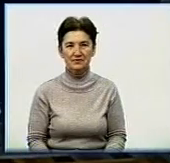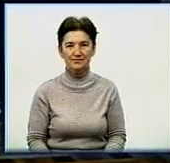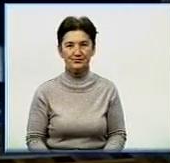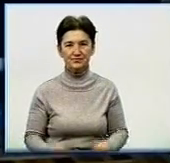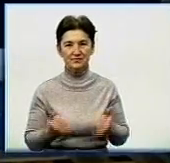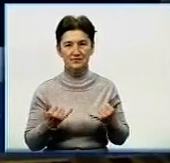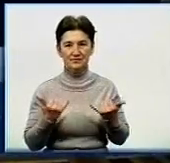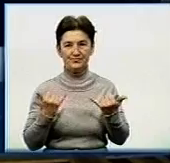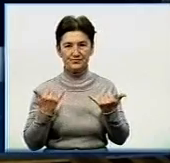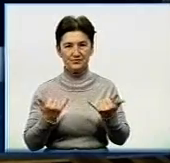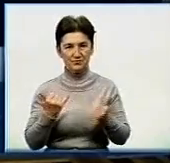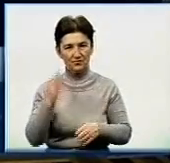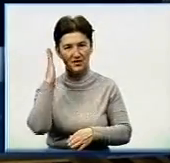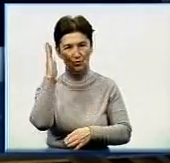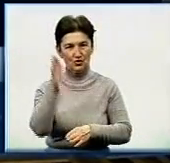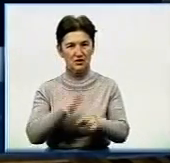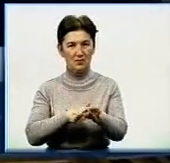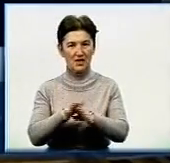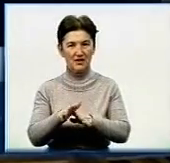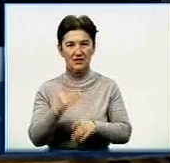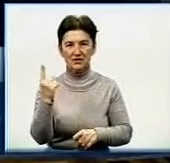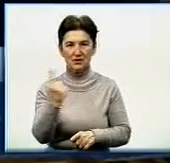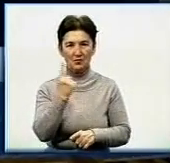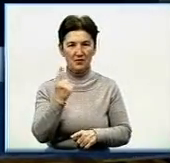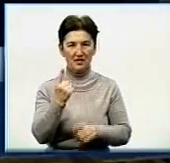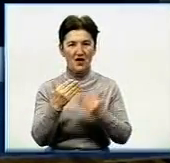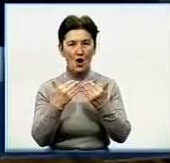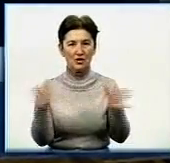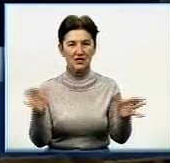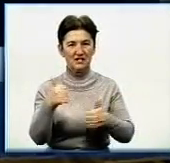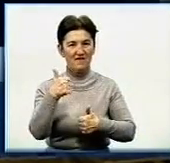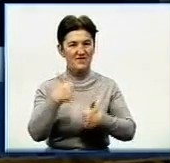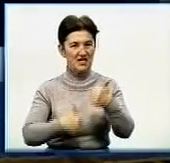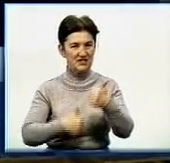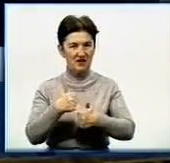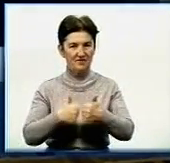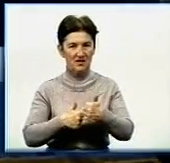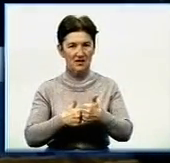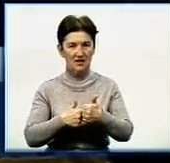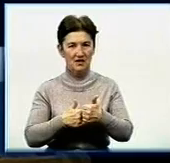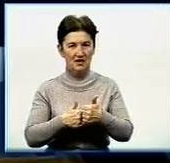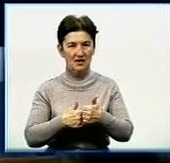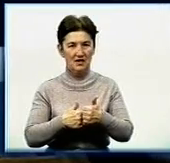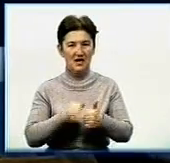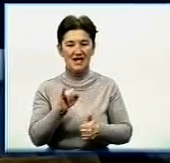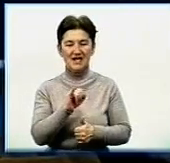Сьогодні буде проходити перший відкритий фестиваль-конкурс інструментальної музики.